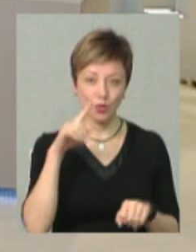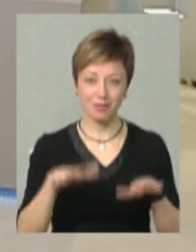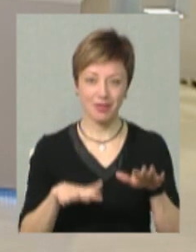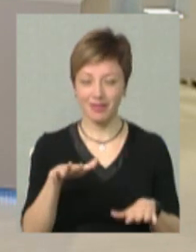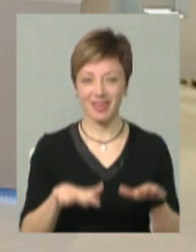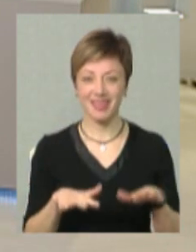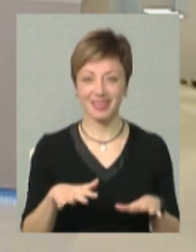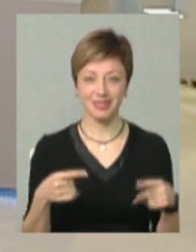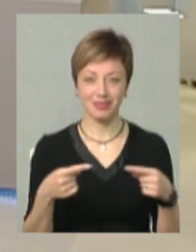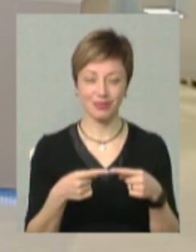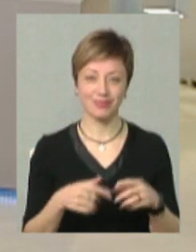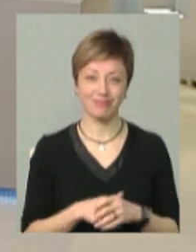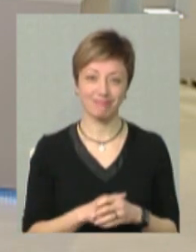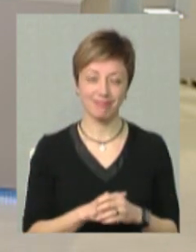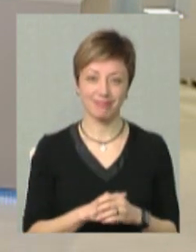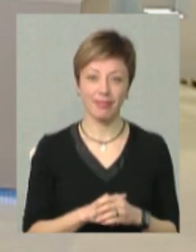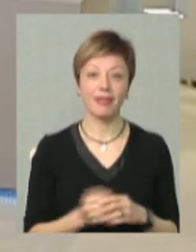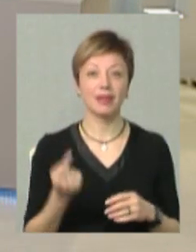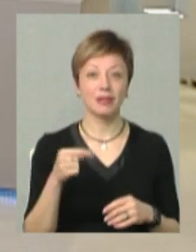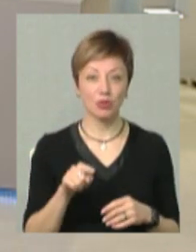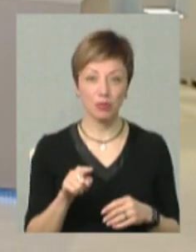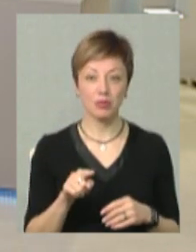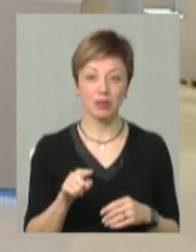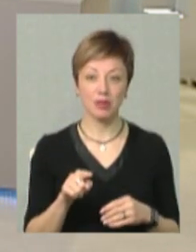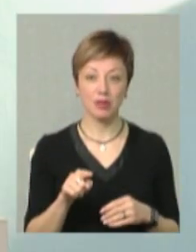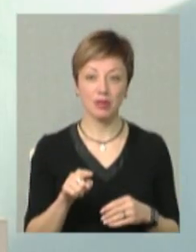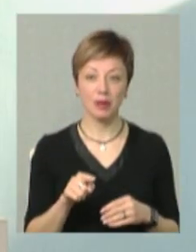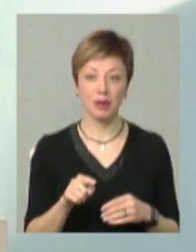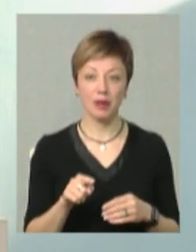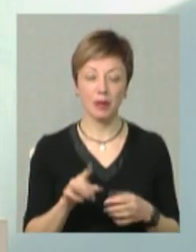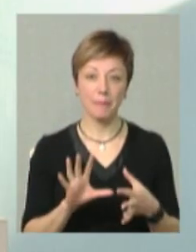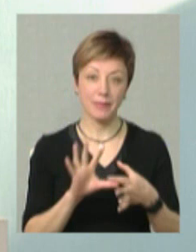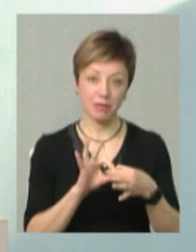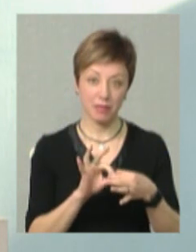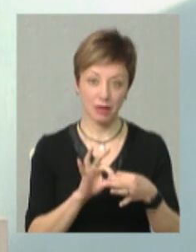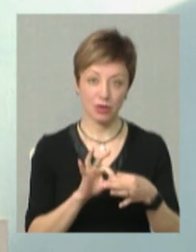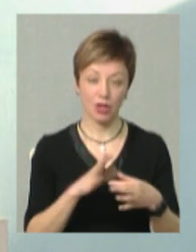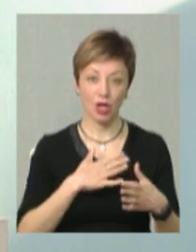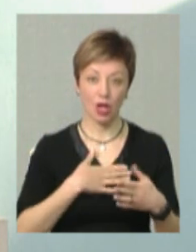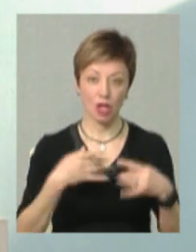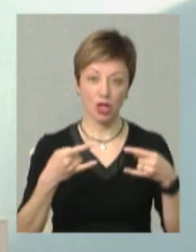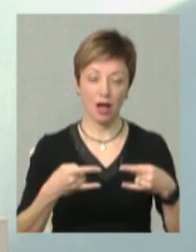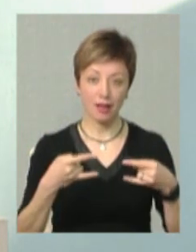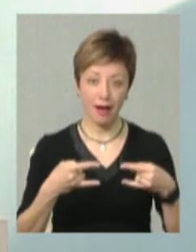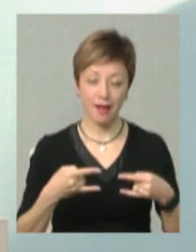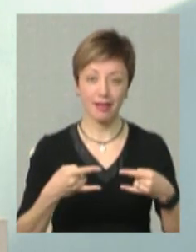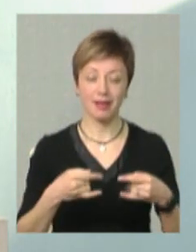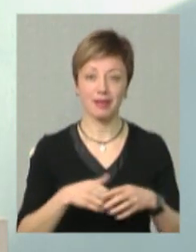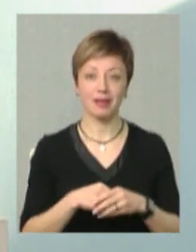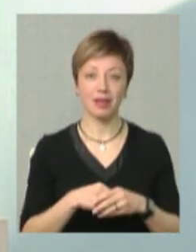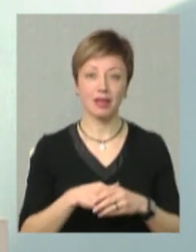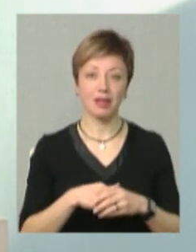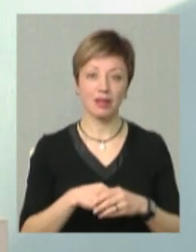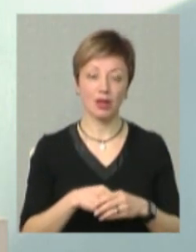сумніву. Не сумніваємося. Тому підписуйтесь на наші канали, на